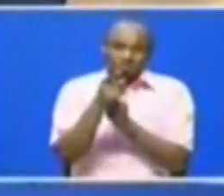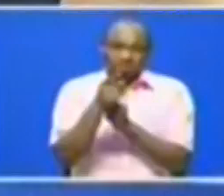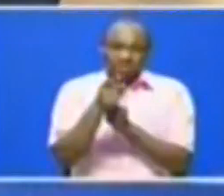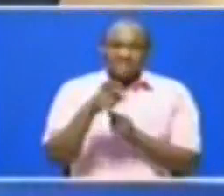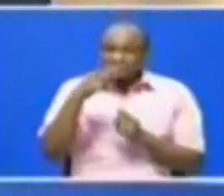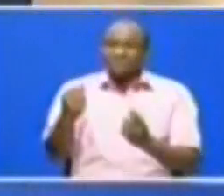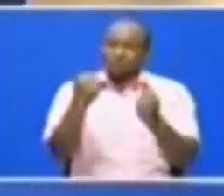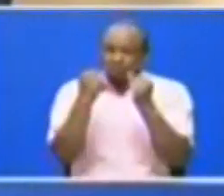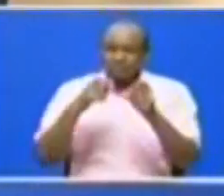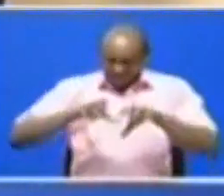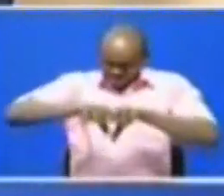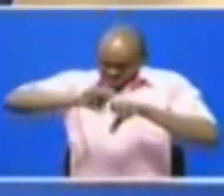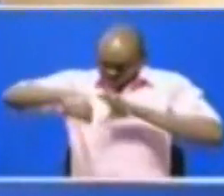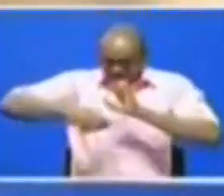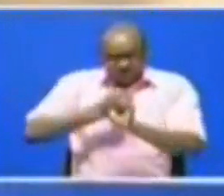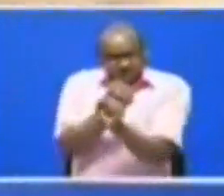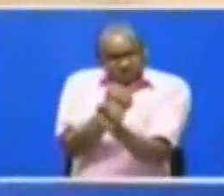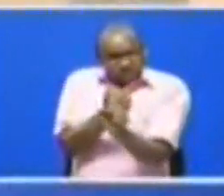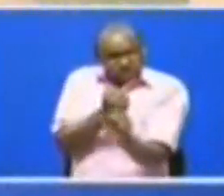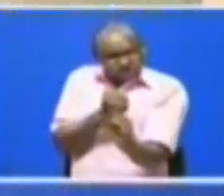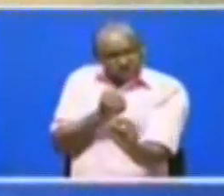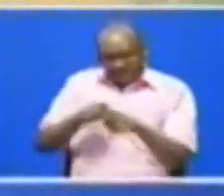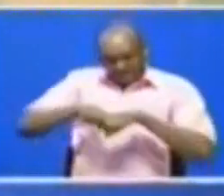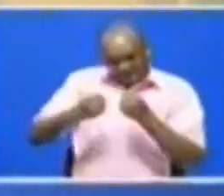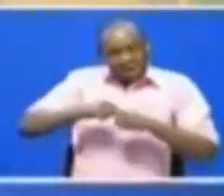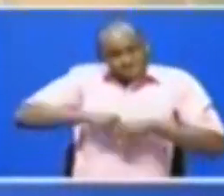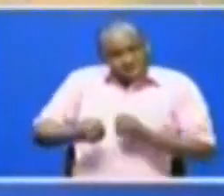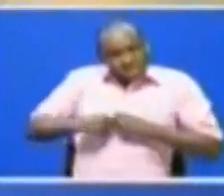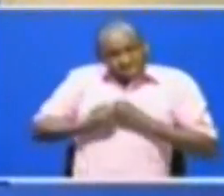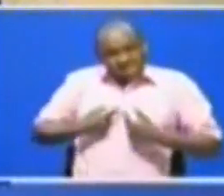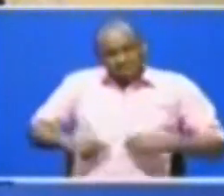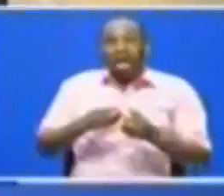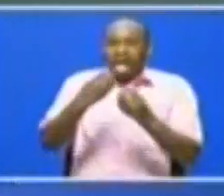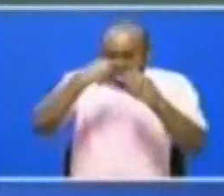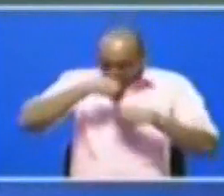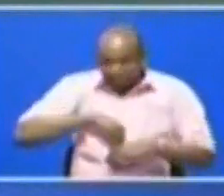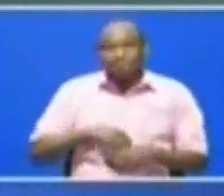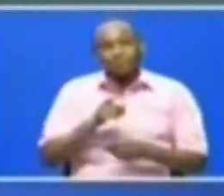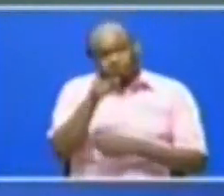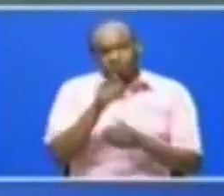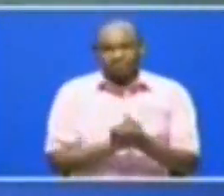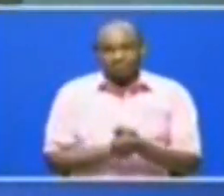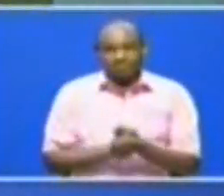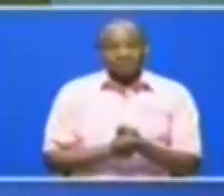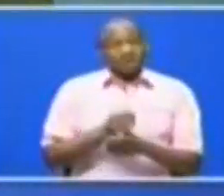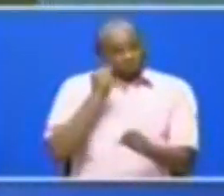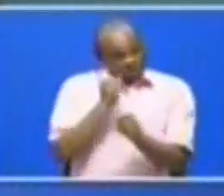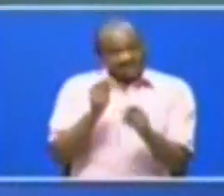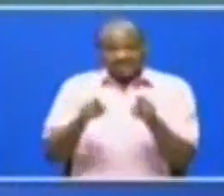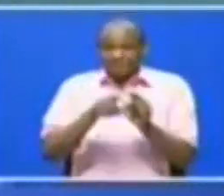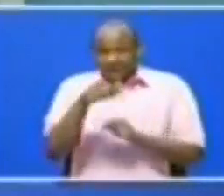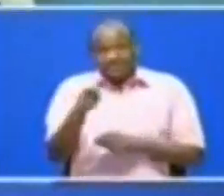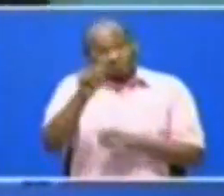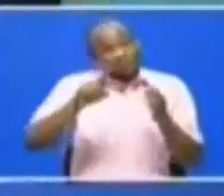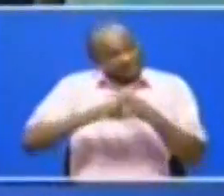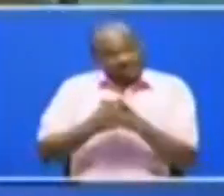Ana squeezed, anakufunja vunja, anakumeza. Kama kazi yoyote ile, Kioko huanza